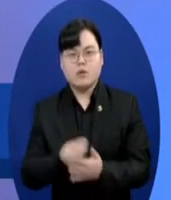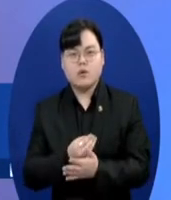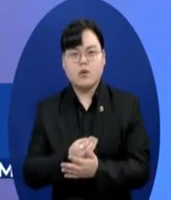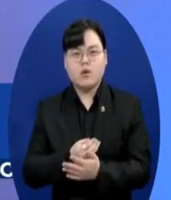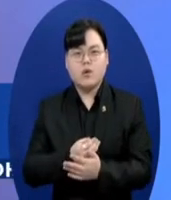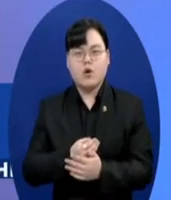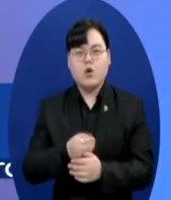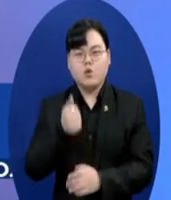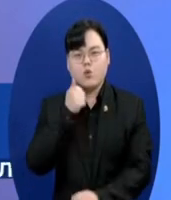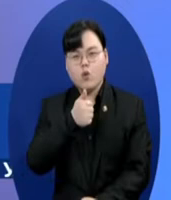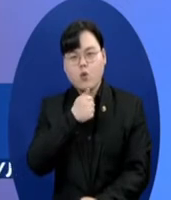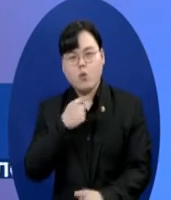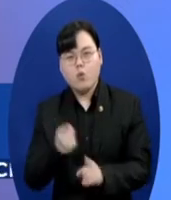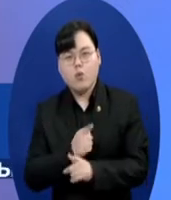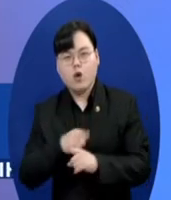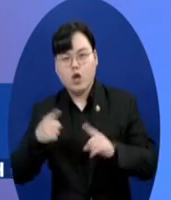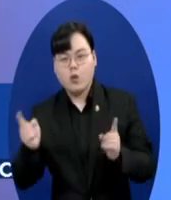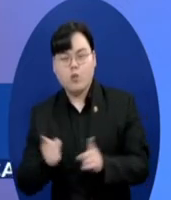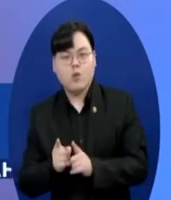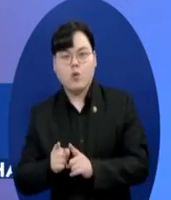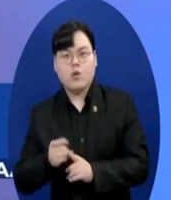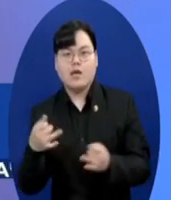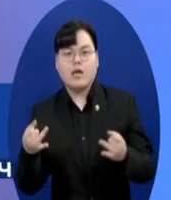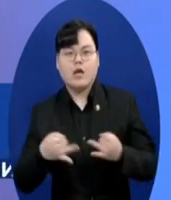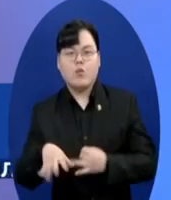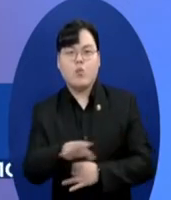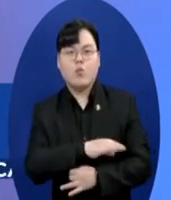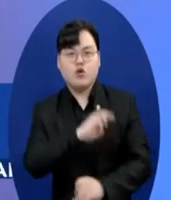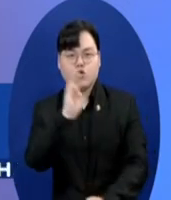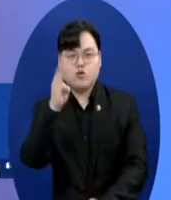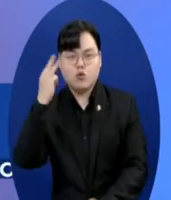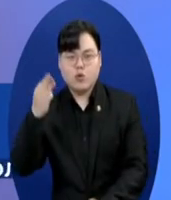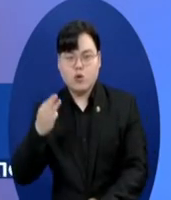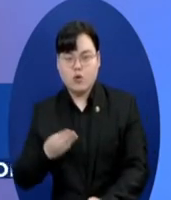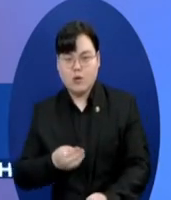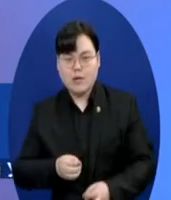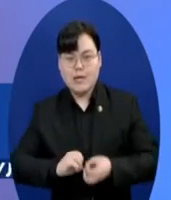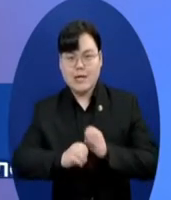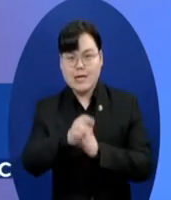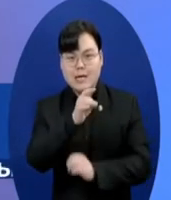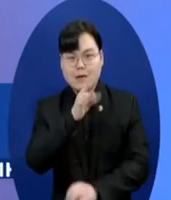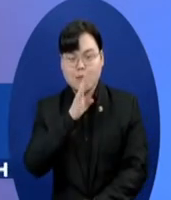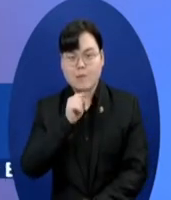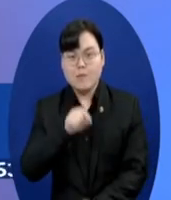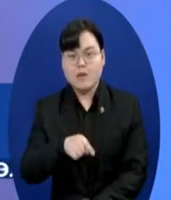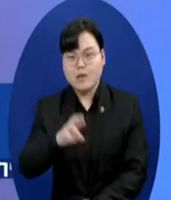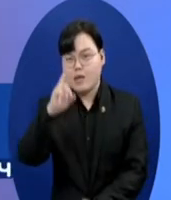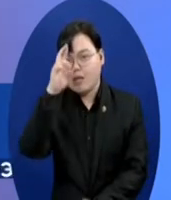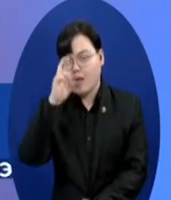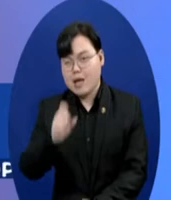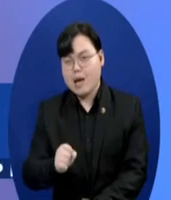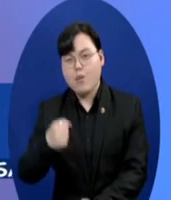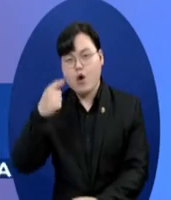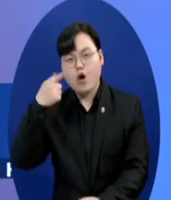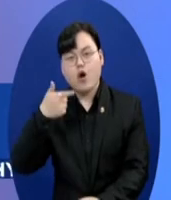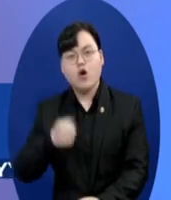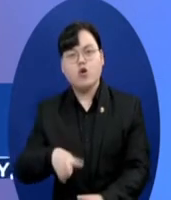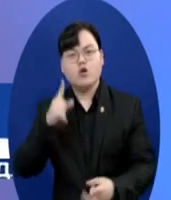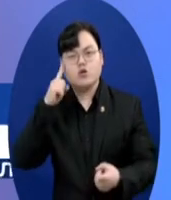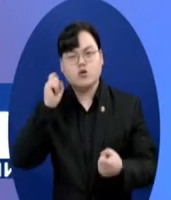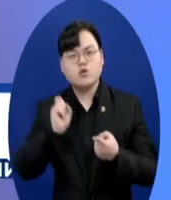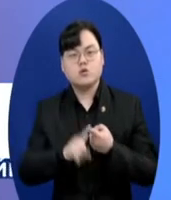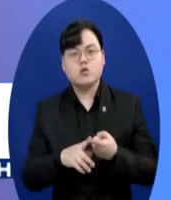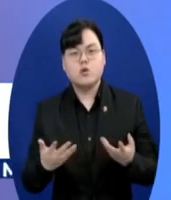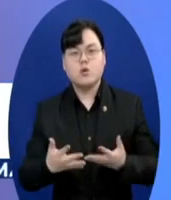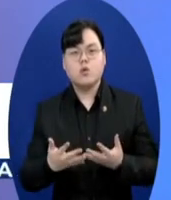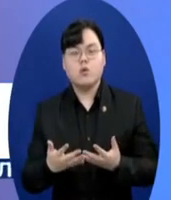ил тод байдлыг бол бид нар зөвхөн цахимжуулж ажил одоо энэ байдлыг бий болгоно. А тэгэхээр үндсэндээ энэ яамны одоо гол зорилго бол